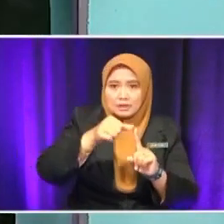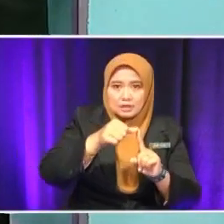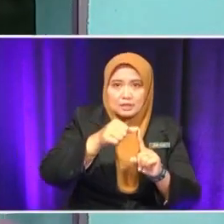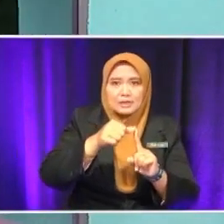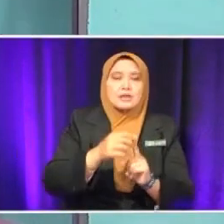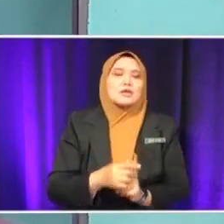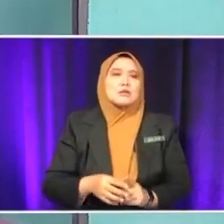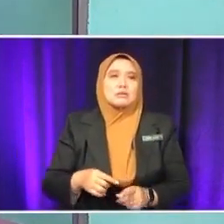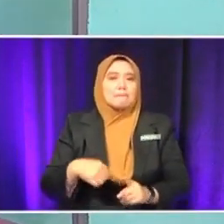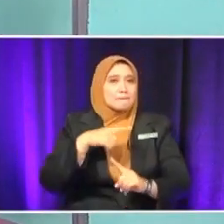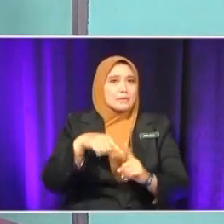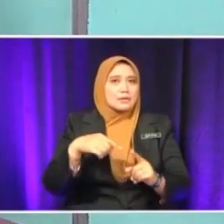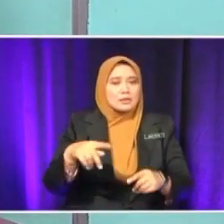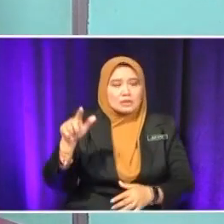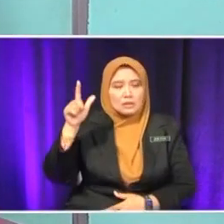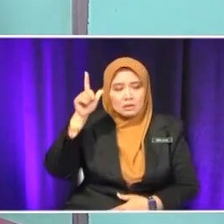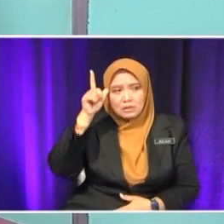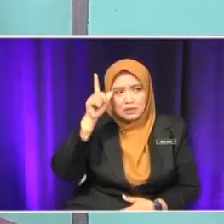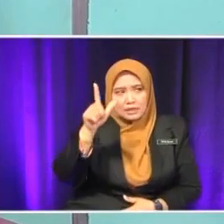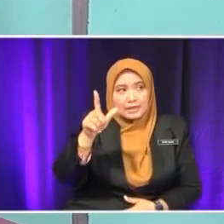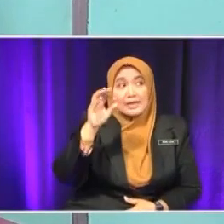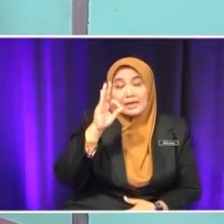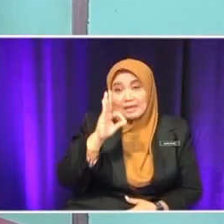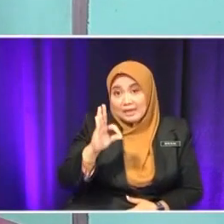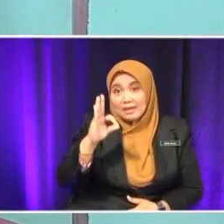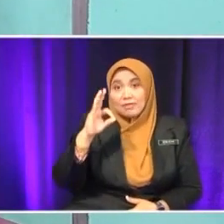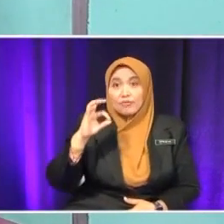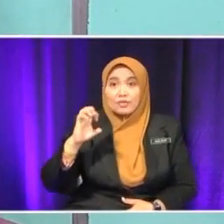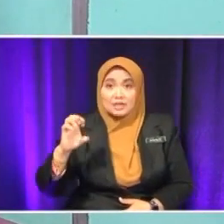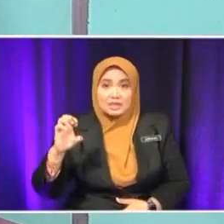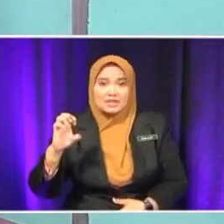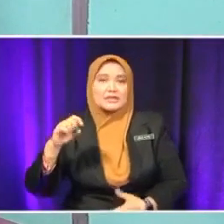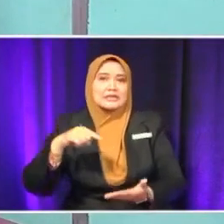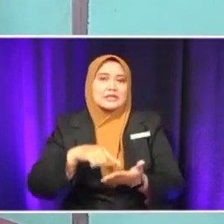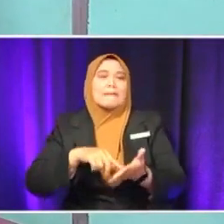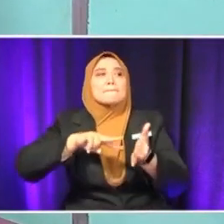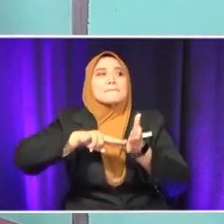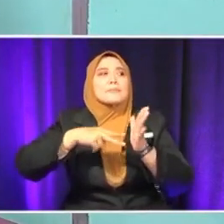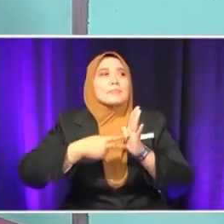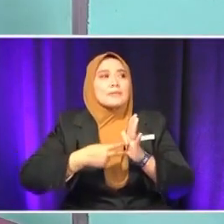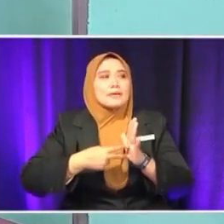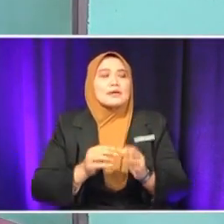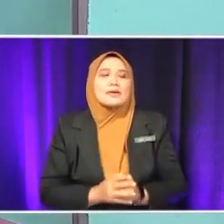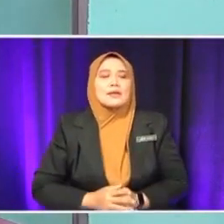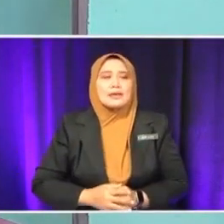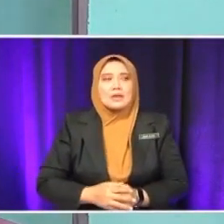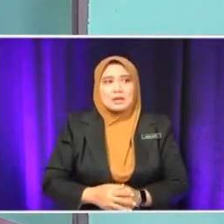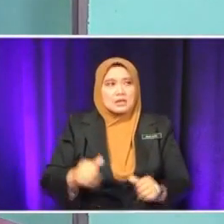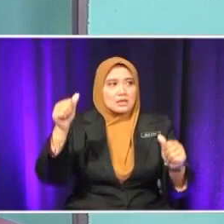terarah, bila kita nampak FE, ya, kita nampak FE ini bermaksud arahnya adalah